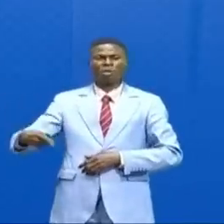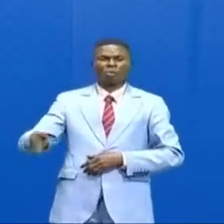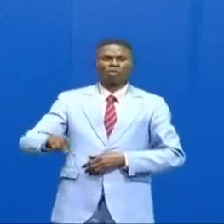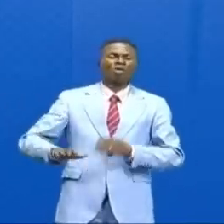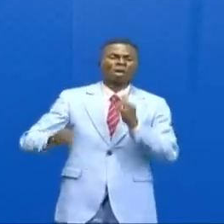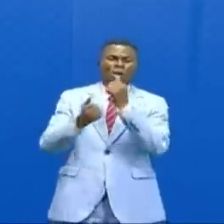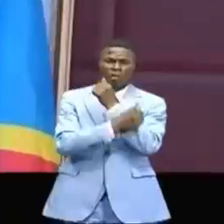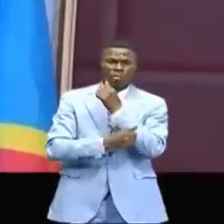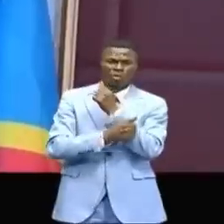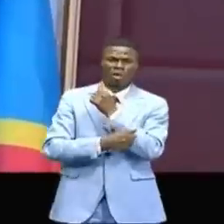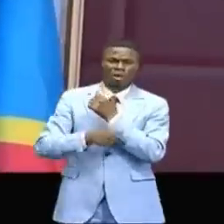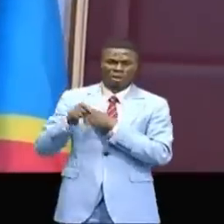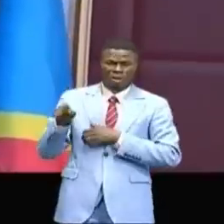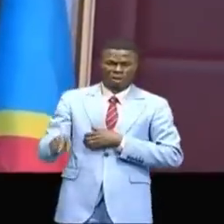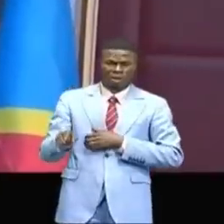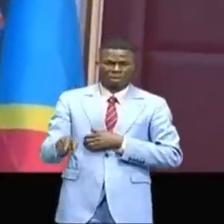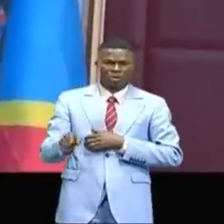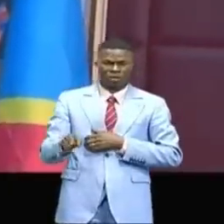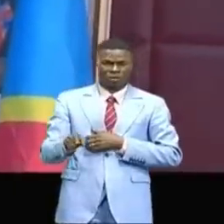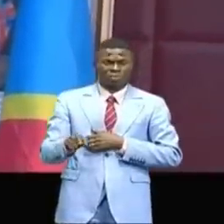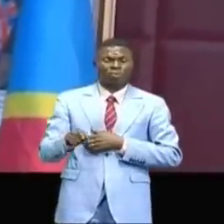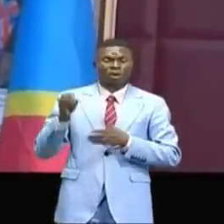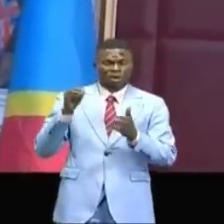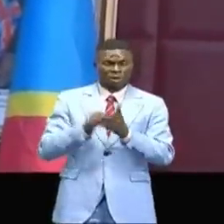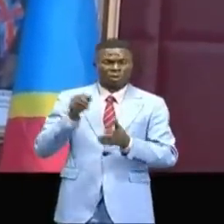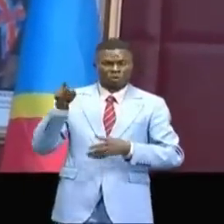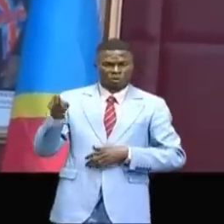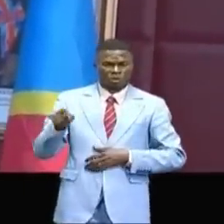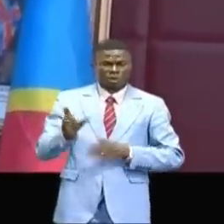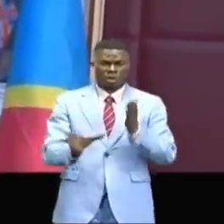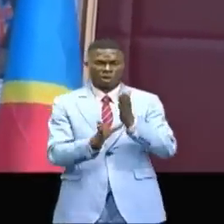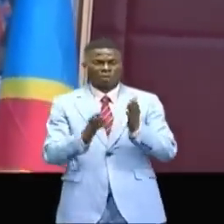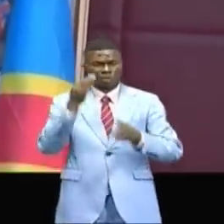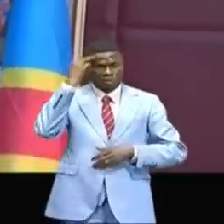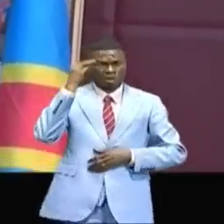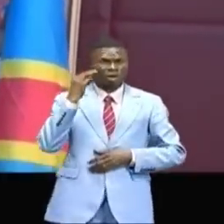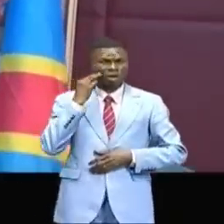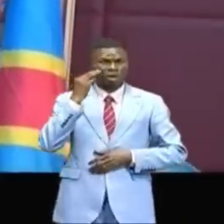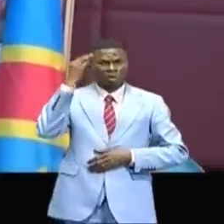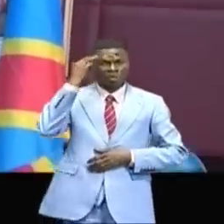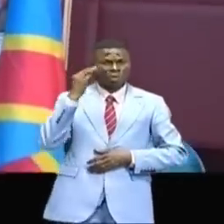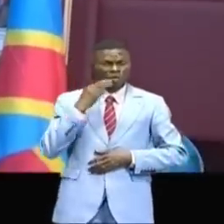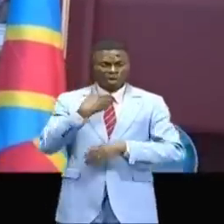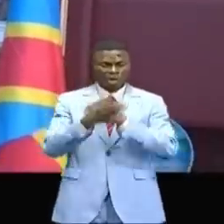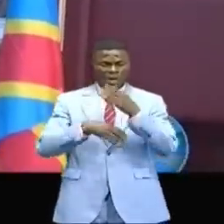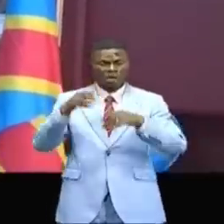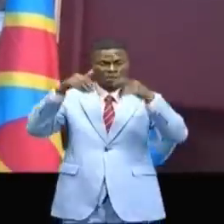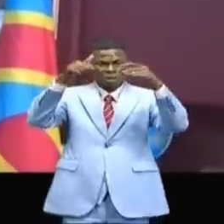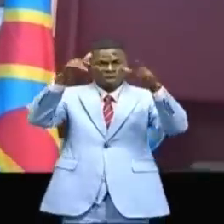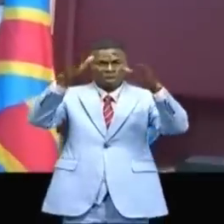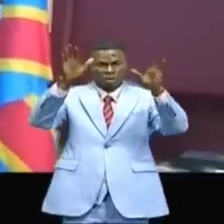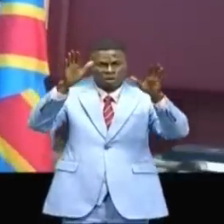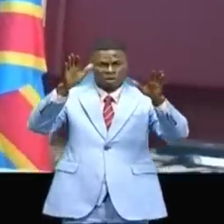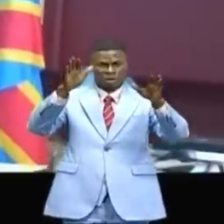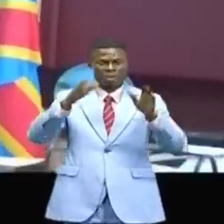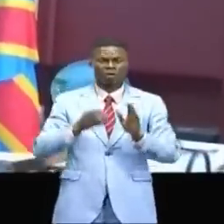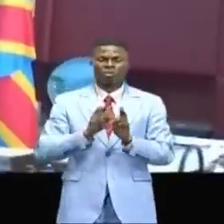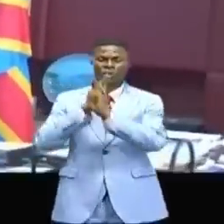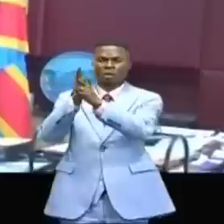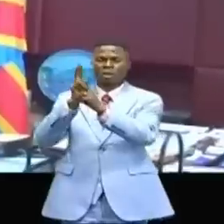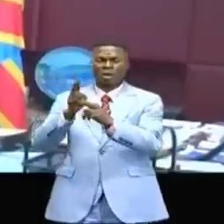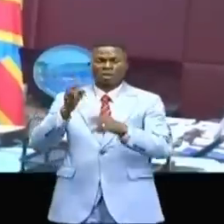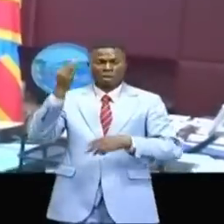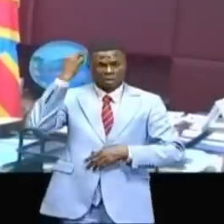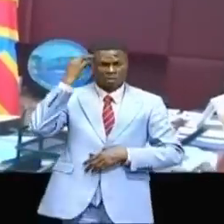pays. À son tour, le vice-premier ministre, ministre des Affaires étrangères, a présenté au